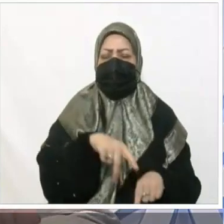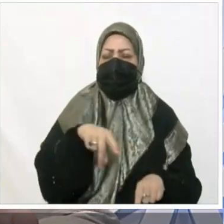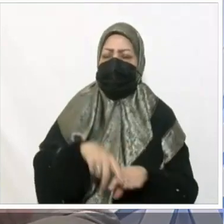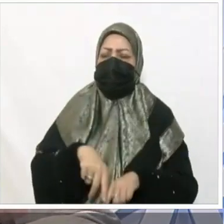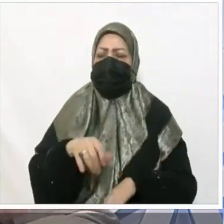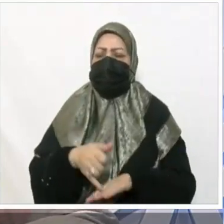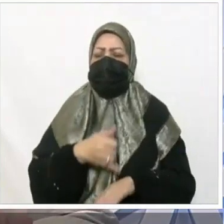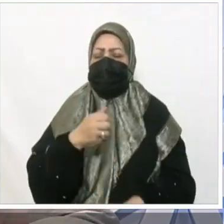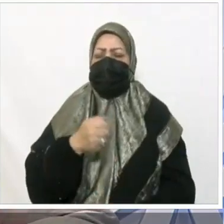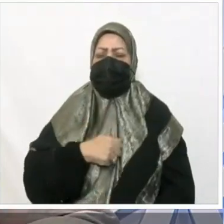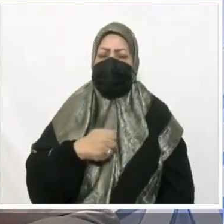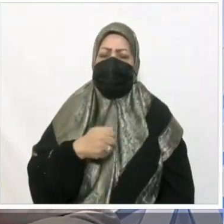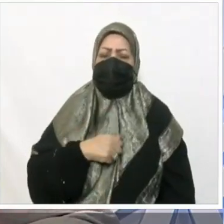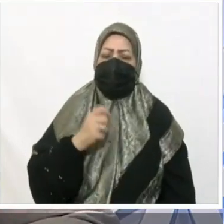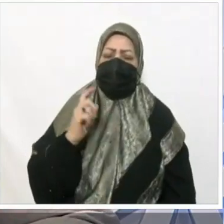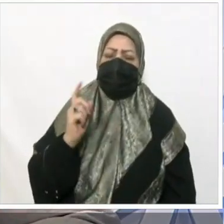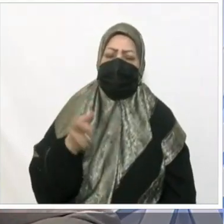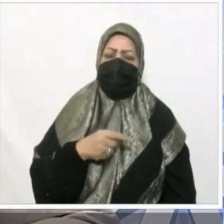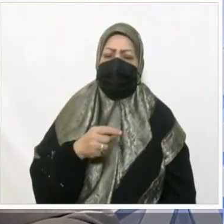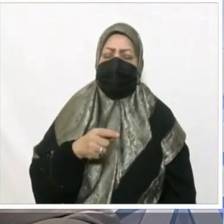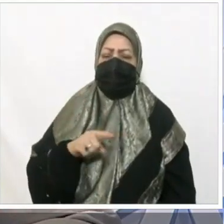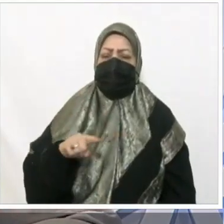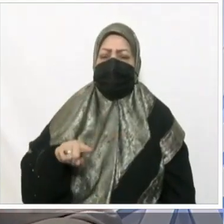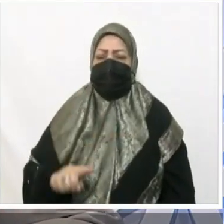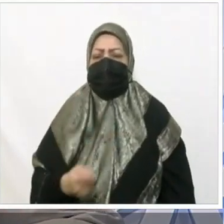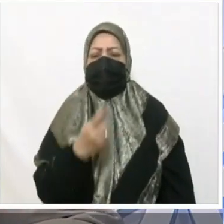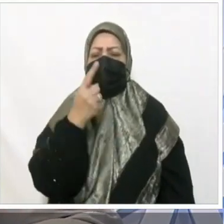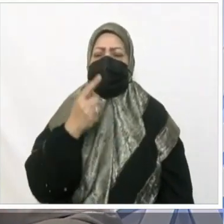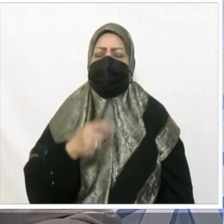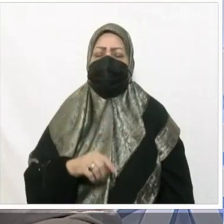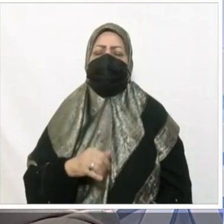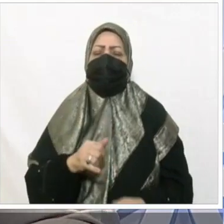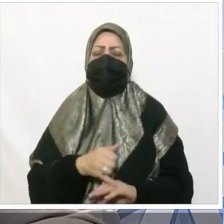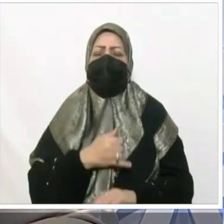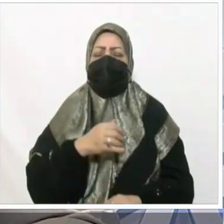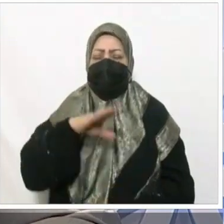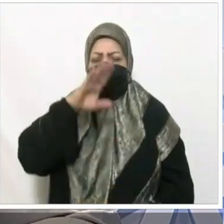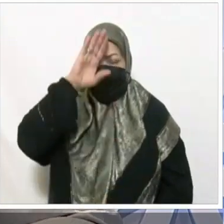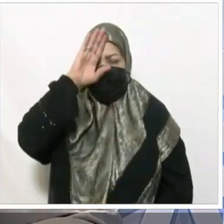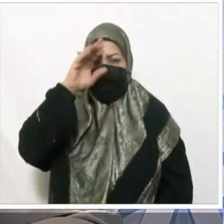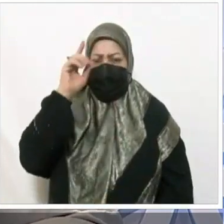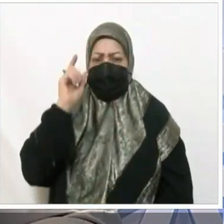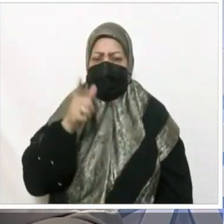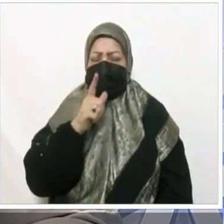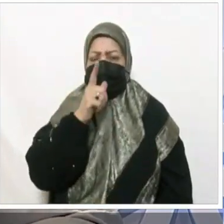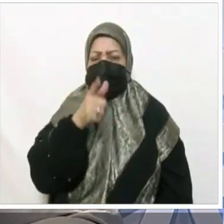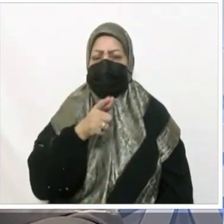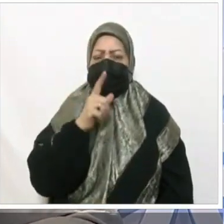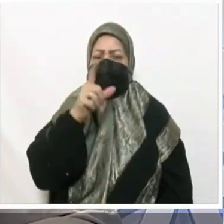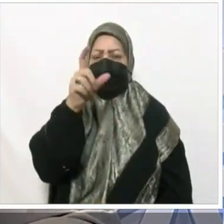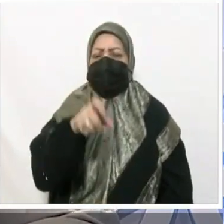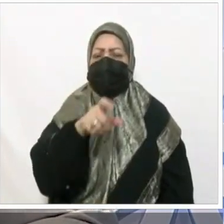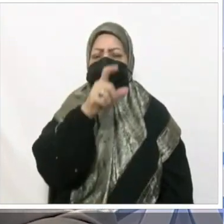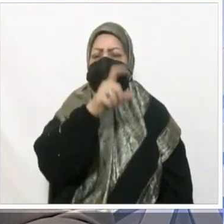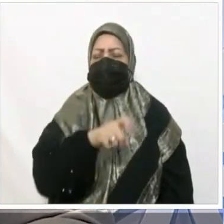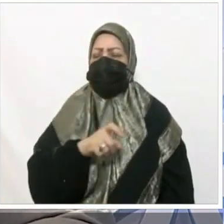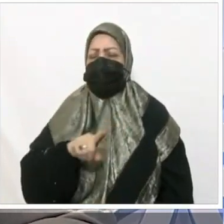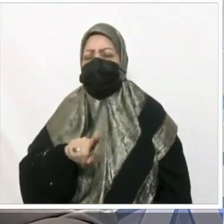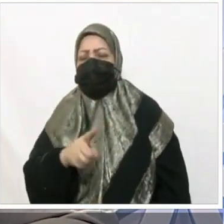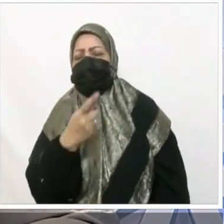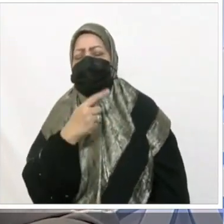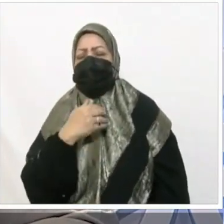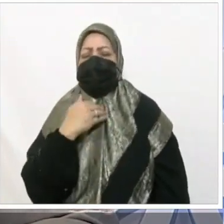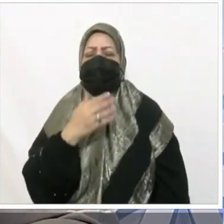تطعن في أقوال الأئمة الآخرين، هذا هو الذي نحن نقف ضده، وهذا